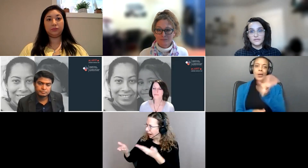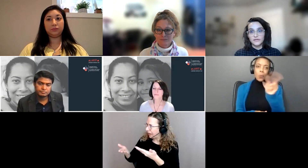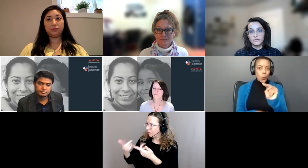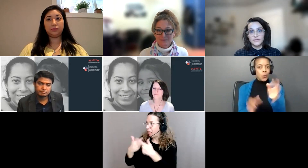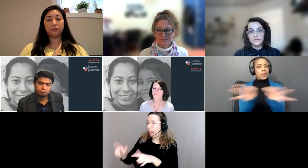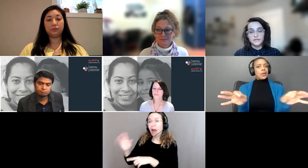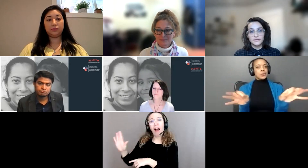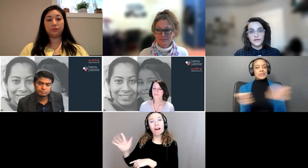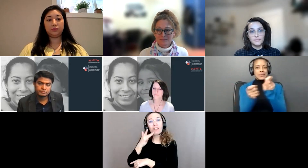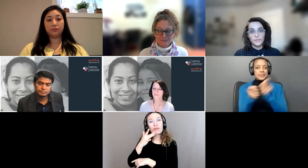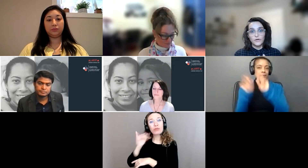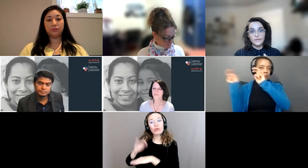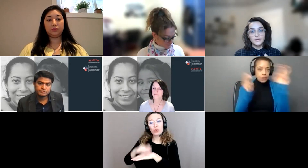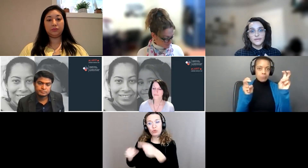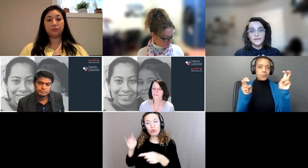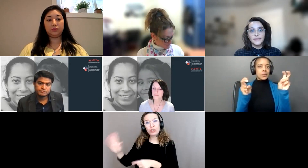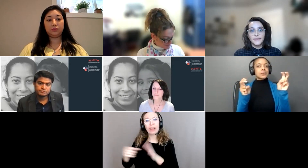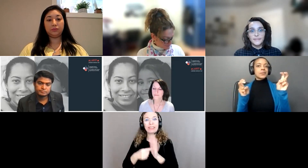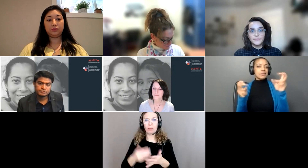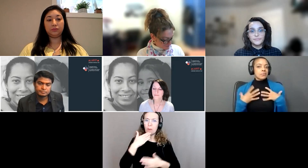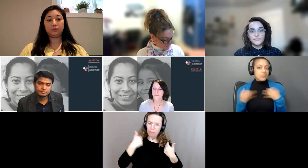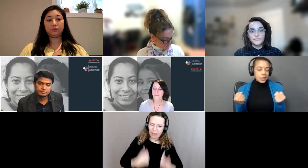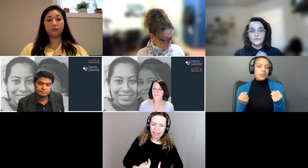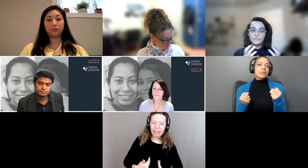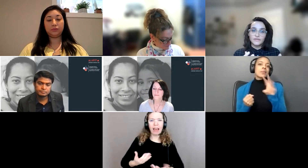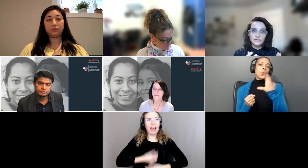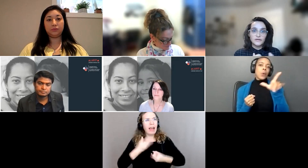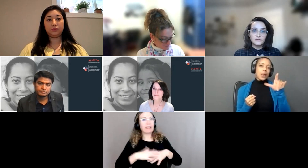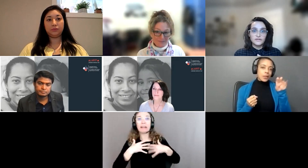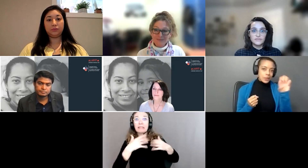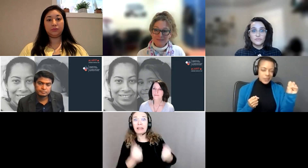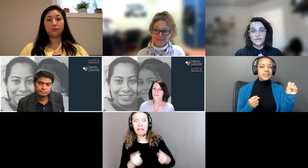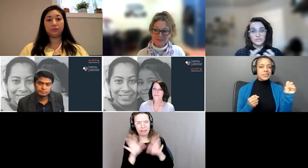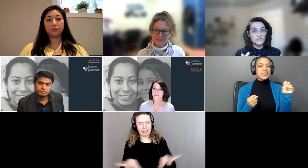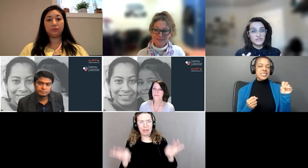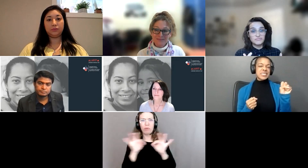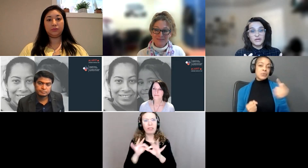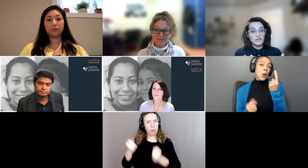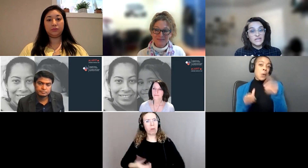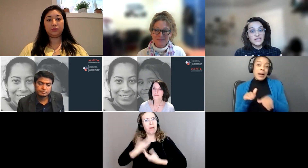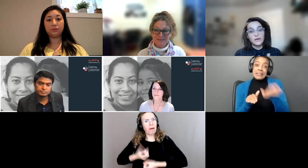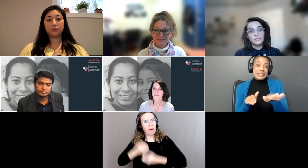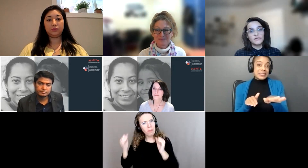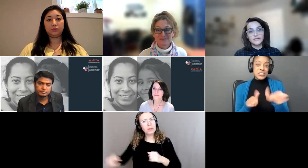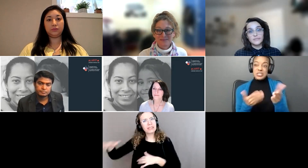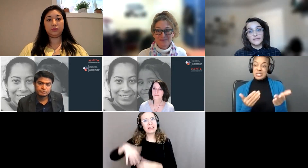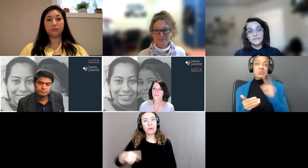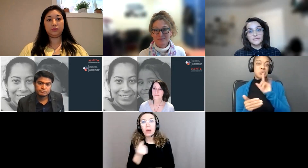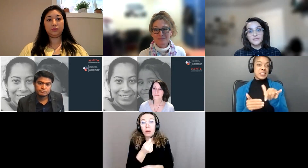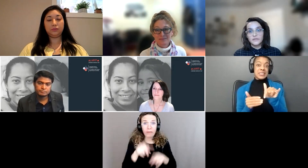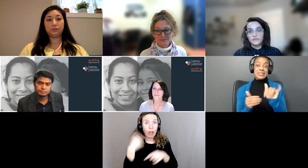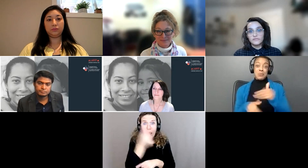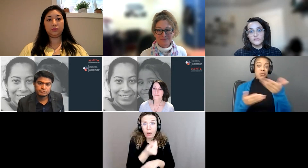sur un sujet particulier comme le bien-être et la santé. Et donc, c'est une petite chose, mais qui est vraiment de